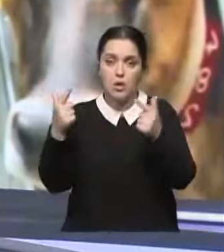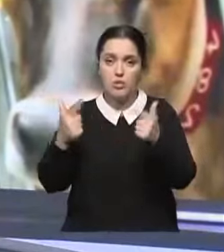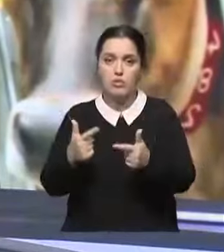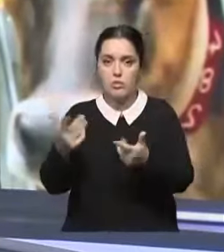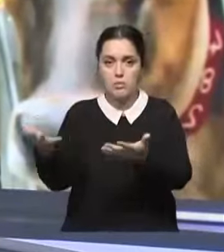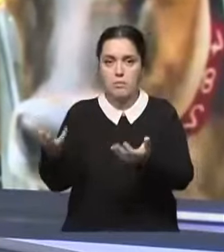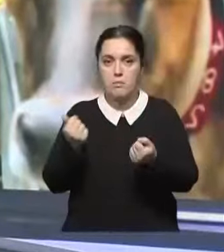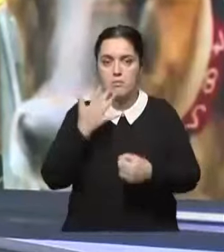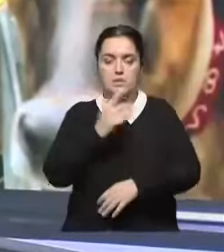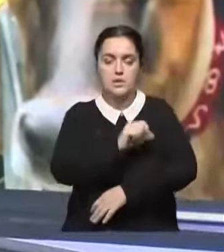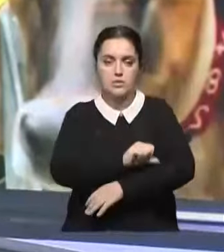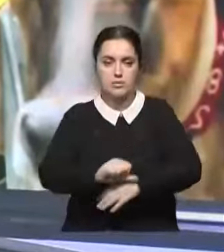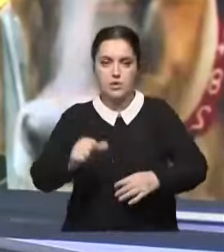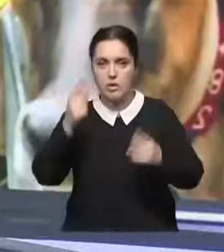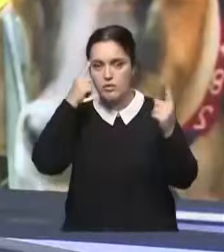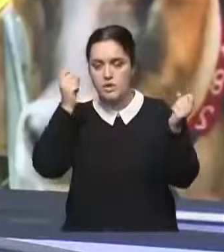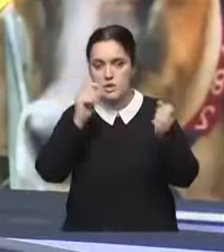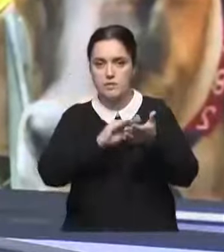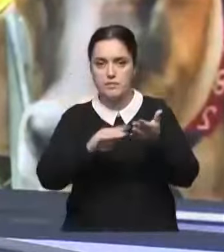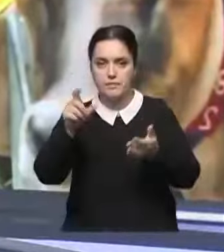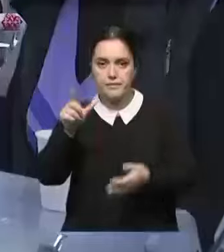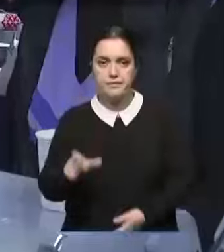рубежа, выясняла Гульнара Ерманова.